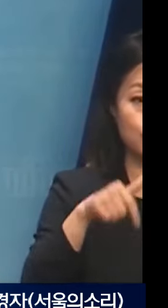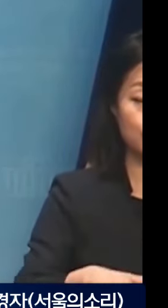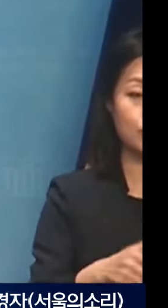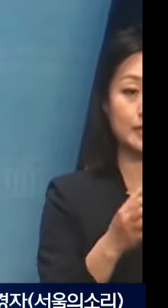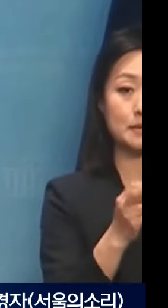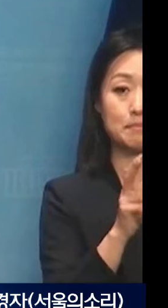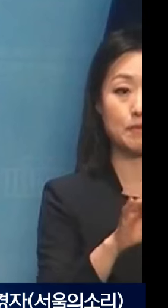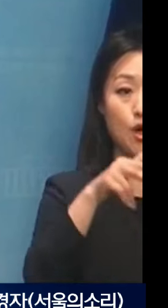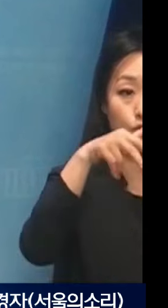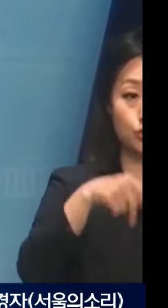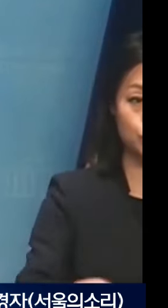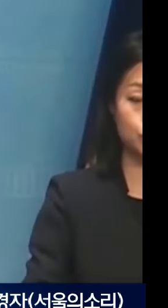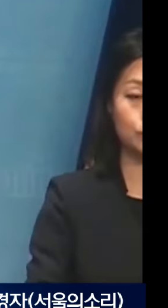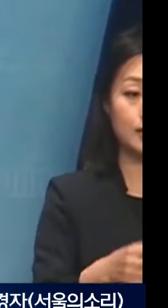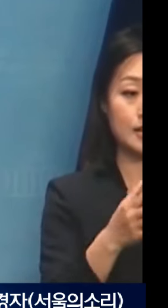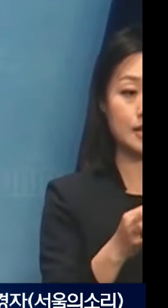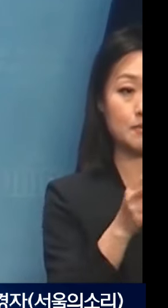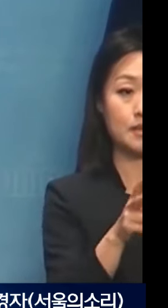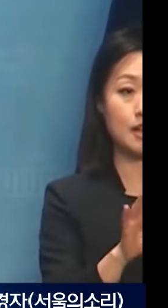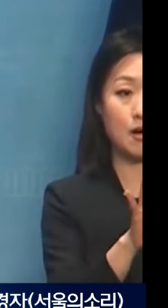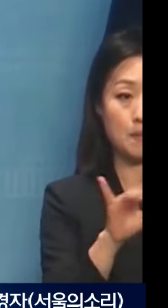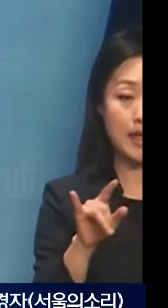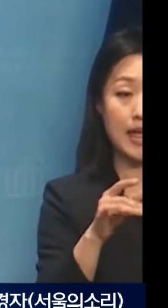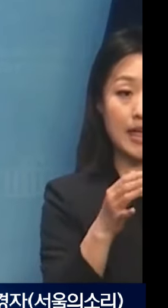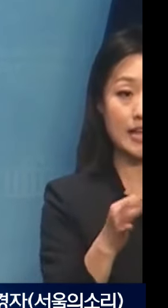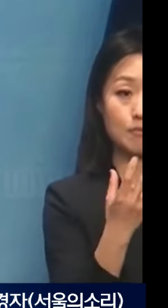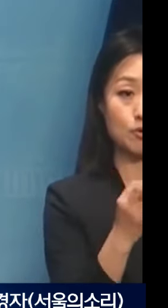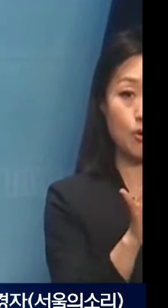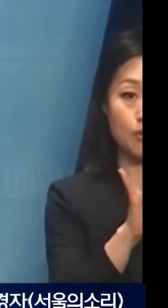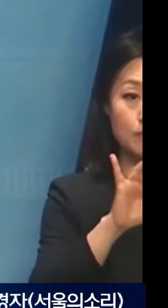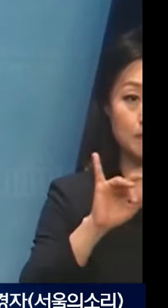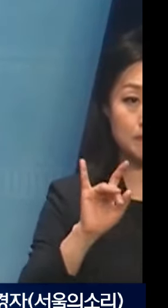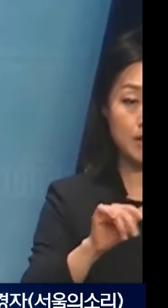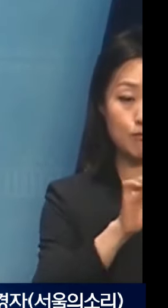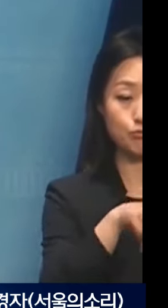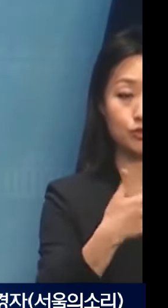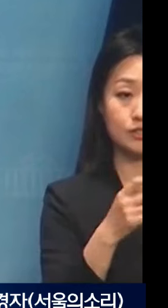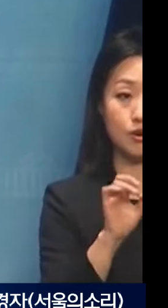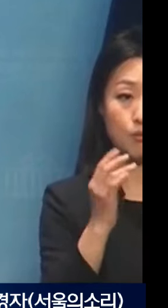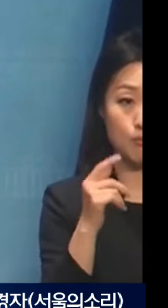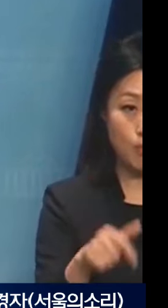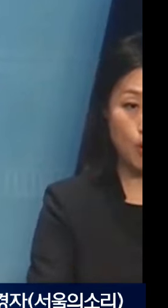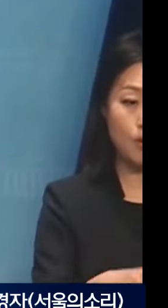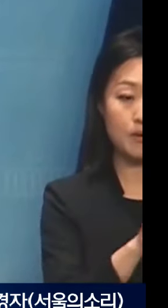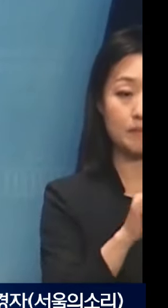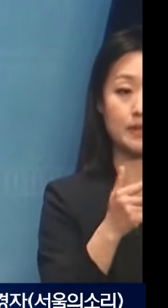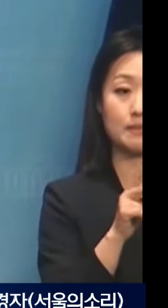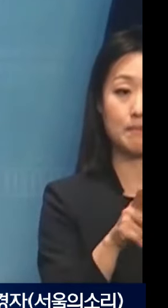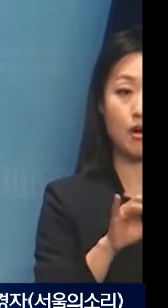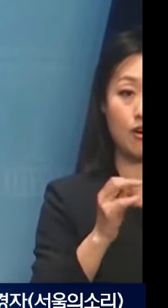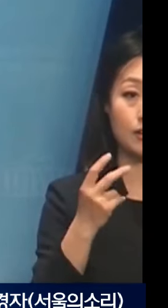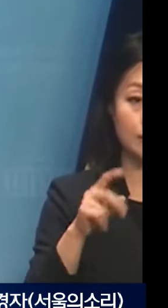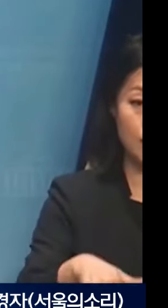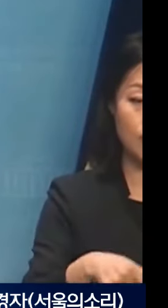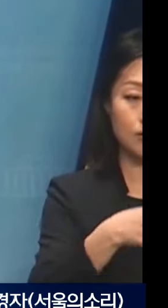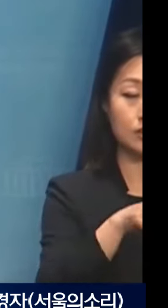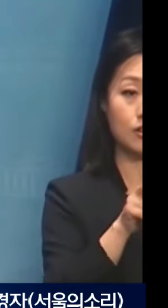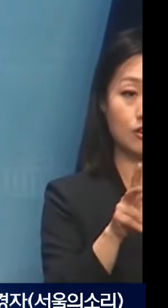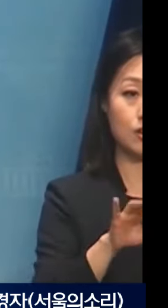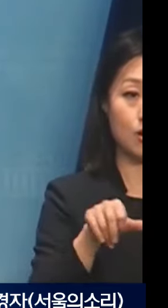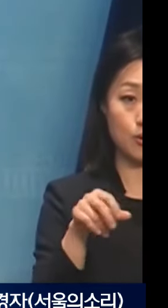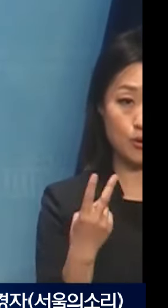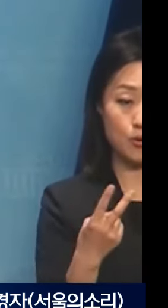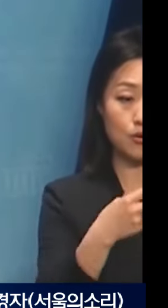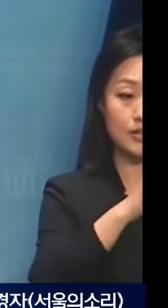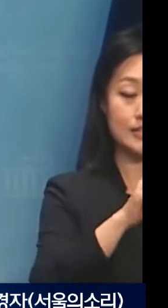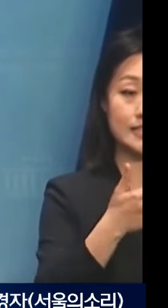김병주, 김승원, 김영배, 김용민, 김원희, 문정복, 문진석, 민병덕, 민형배, 서영교, 소병철,